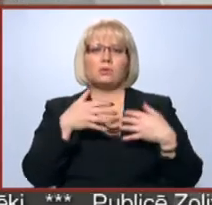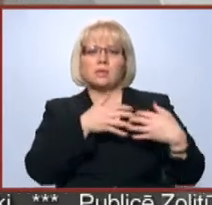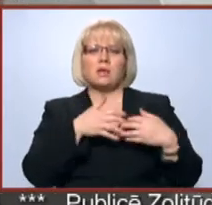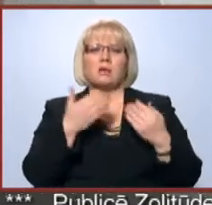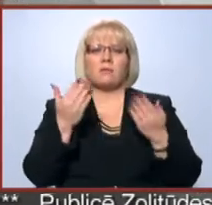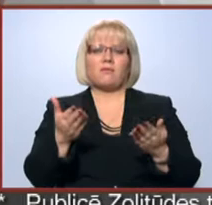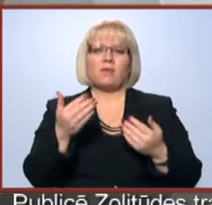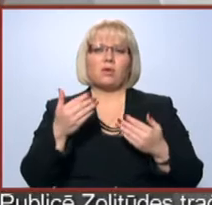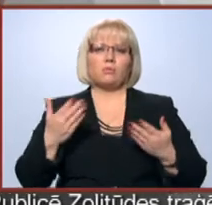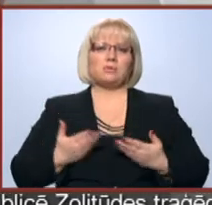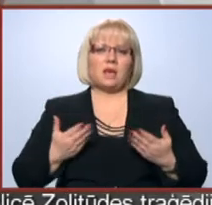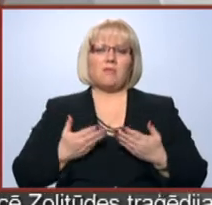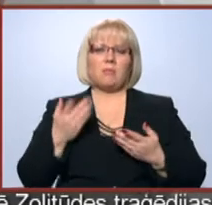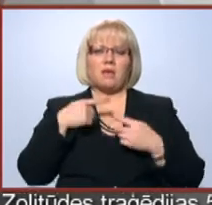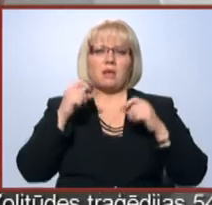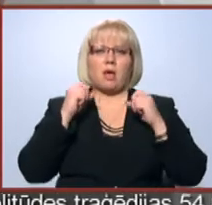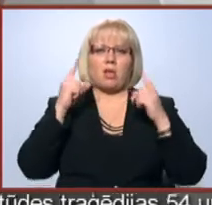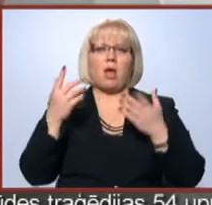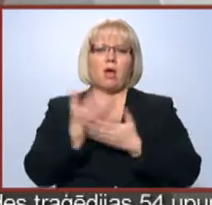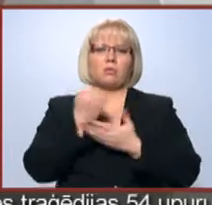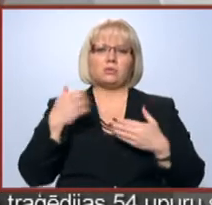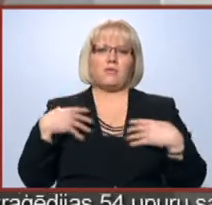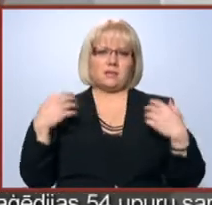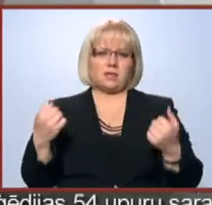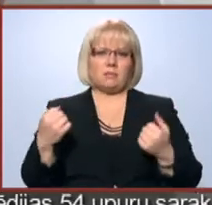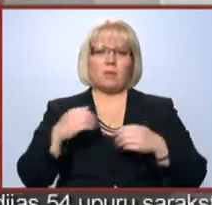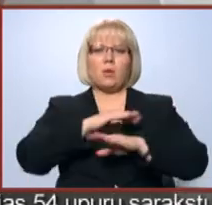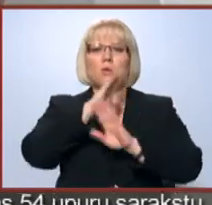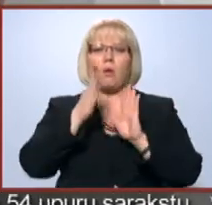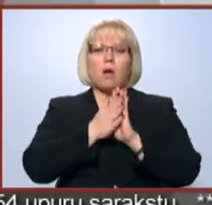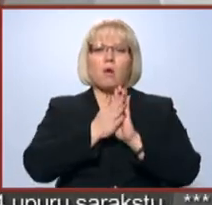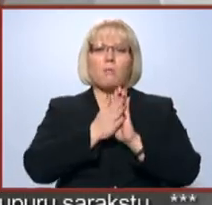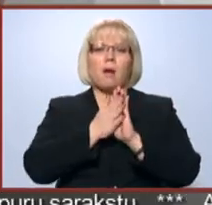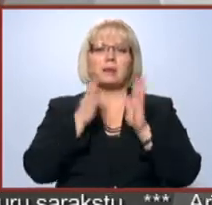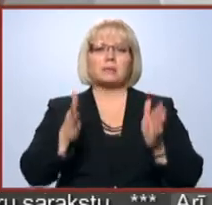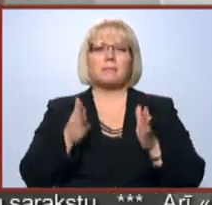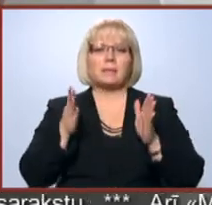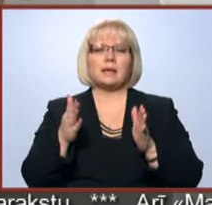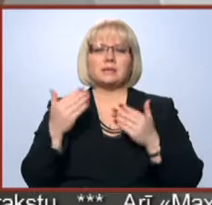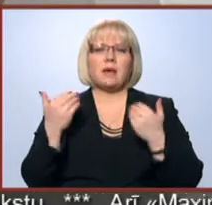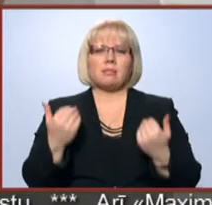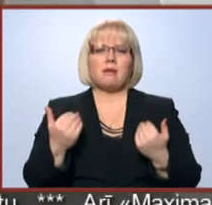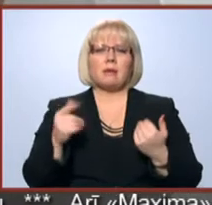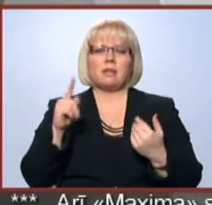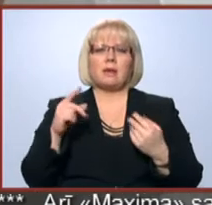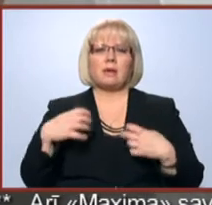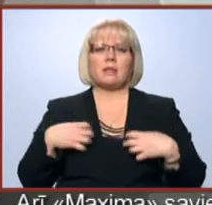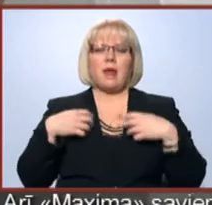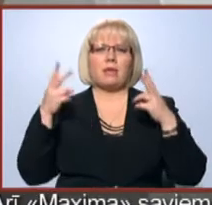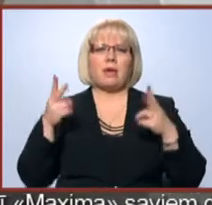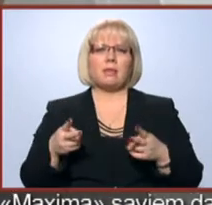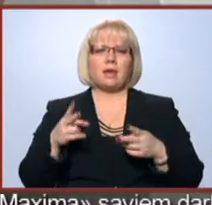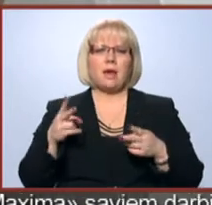to, lai viņi atgūst veselību. Daci, cik kopumā Austrumklīniskās universitātes slimnīcā ir traģēdijā